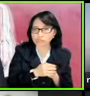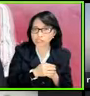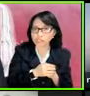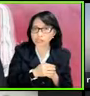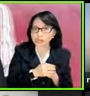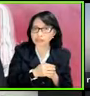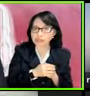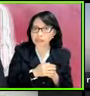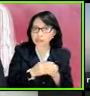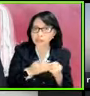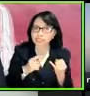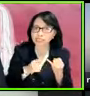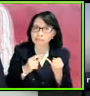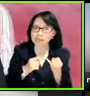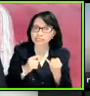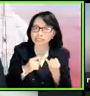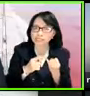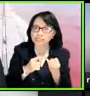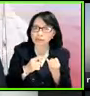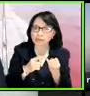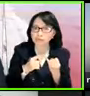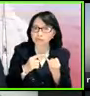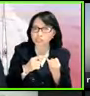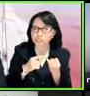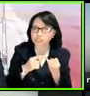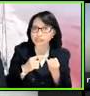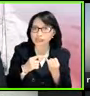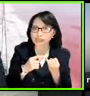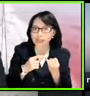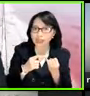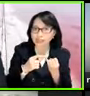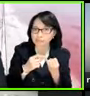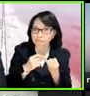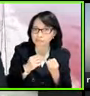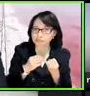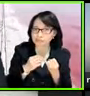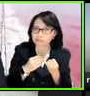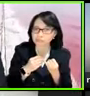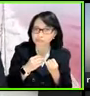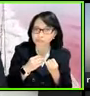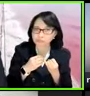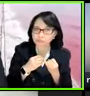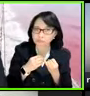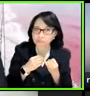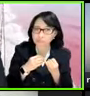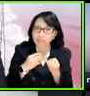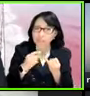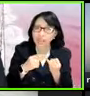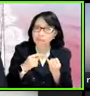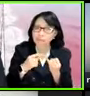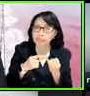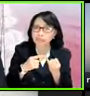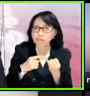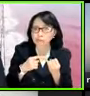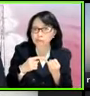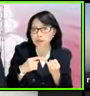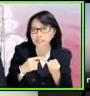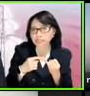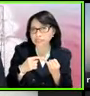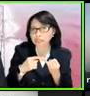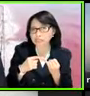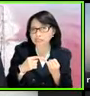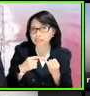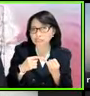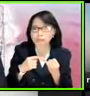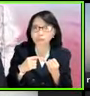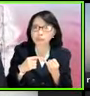sudah cedera Mari kita baca di dalam efesus 3 ayat 4 apabila kamu